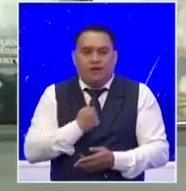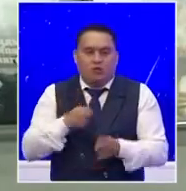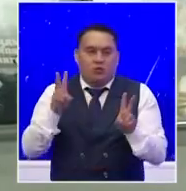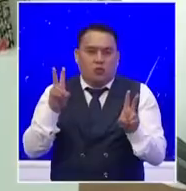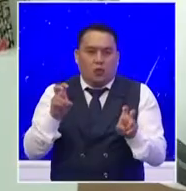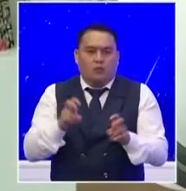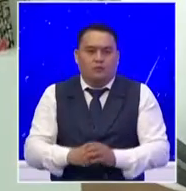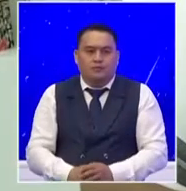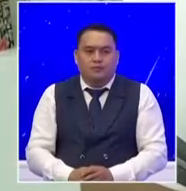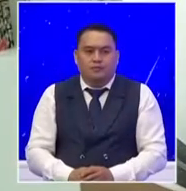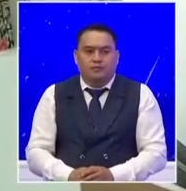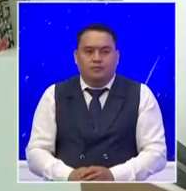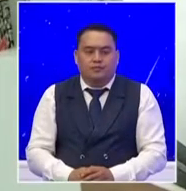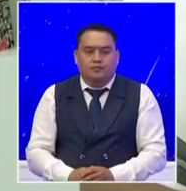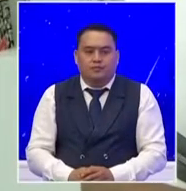тематику.